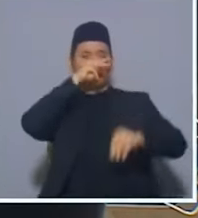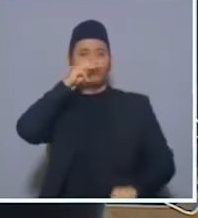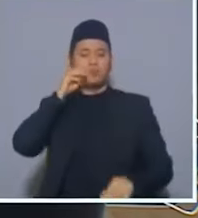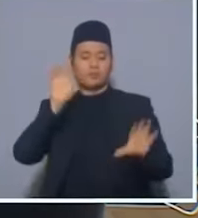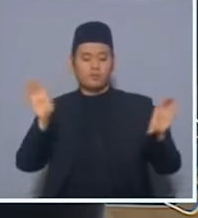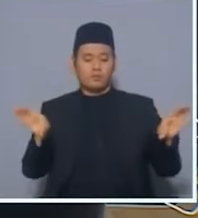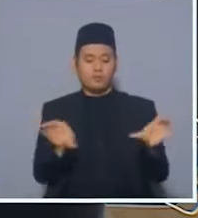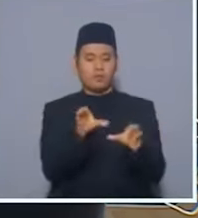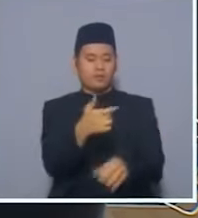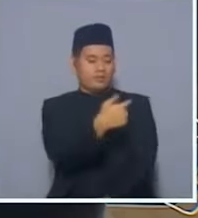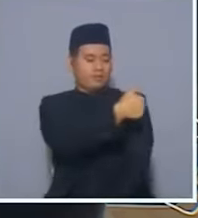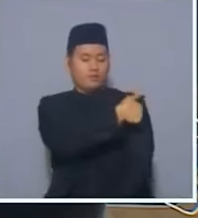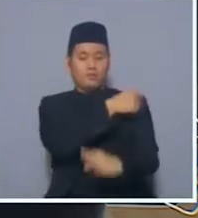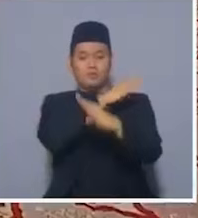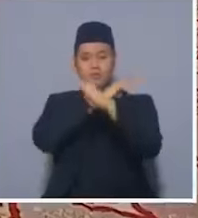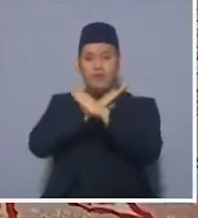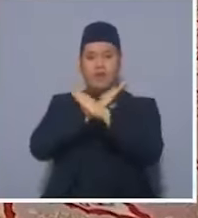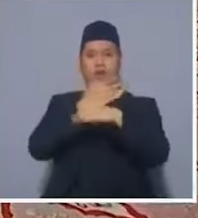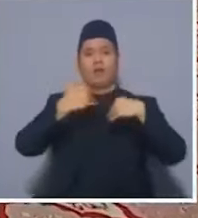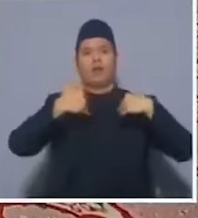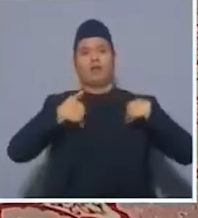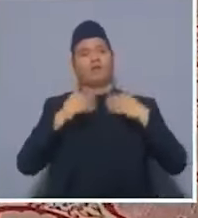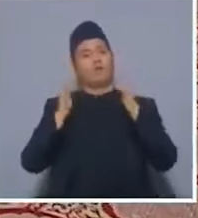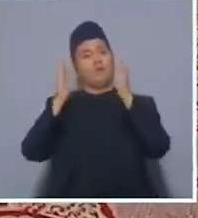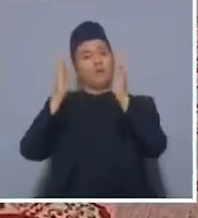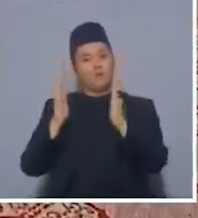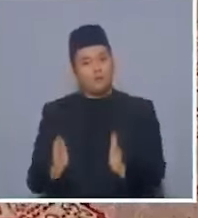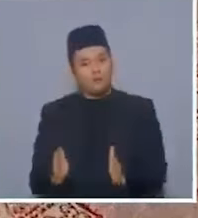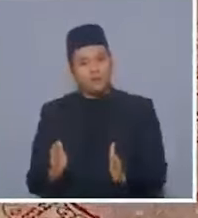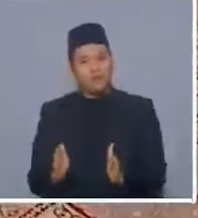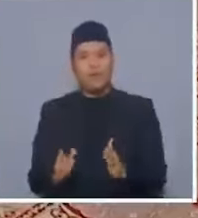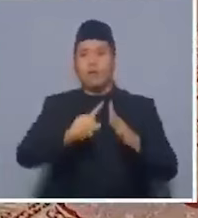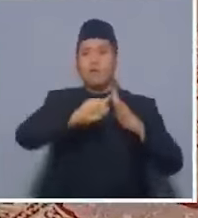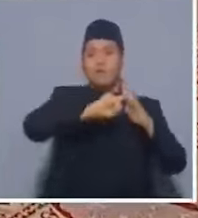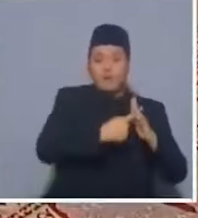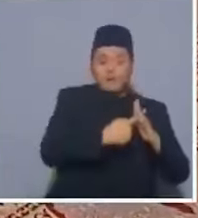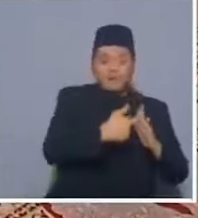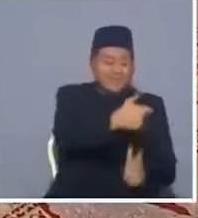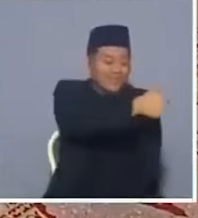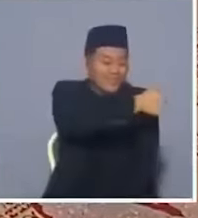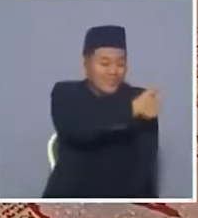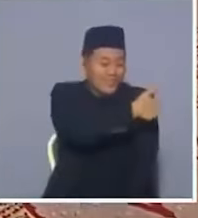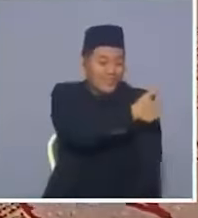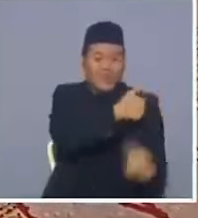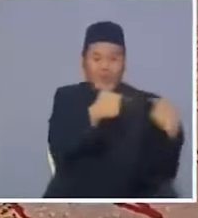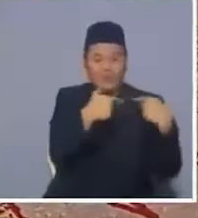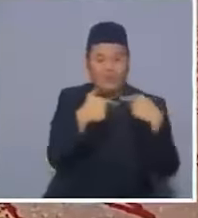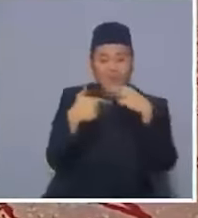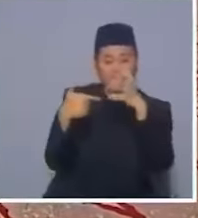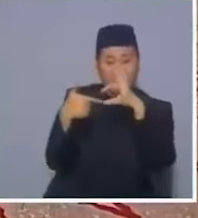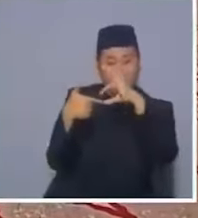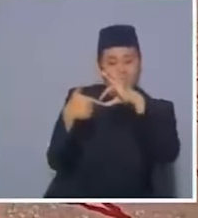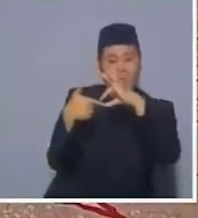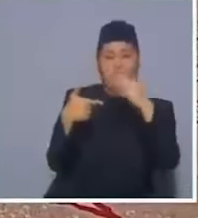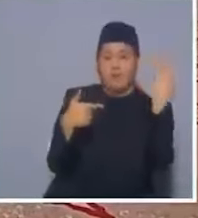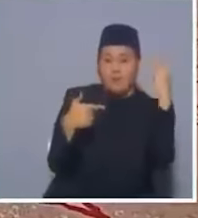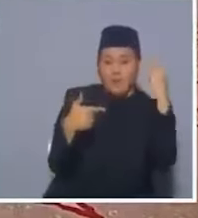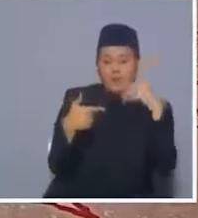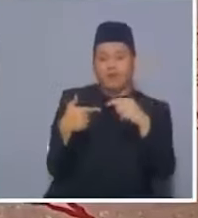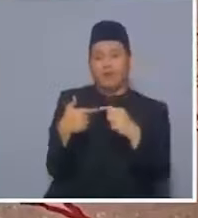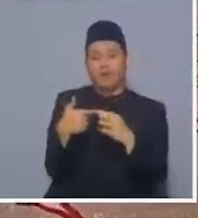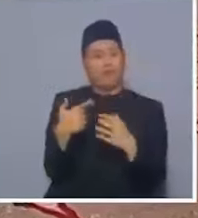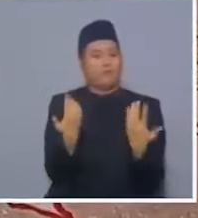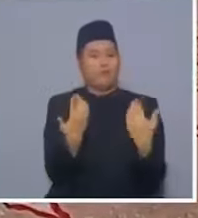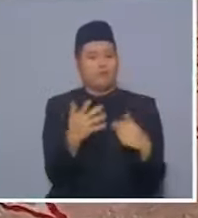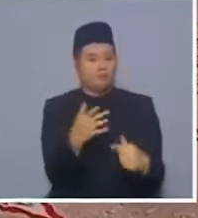membuat suntikan kan. Tak lama lepas tu keluar pula mula-mula cocok warna biru, lepas tu ambil warna biru cocok warna oren. La ilaha